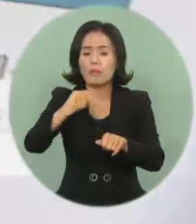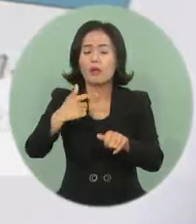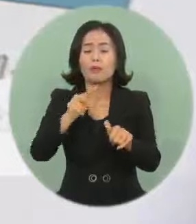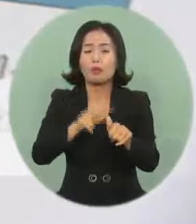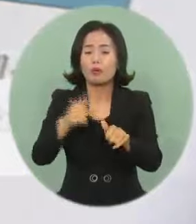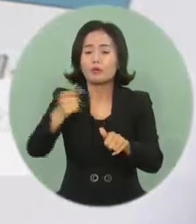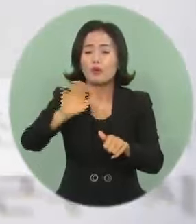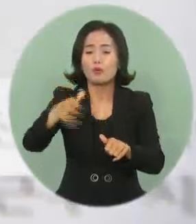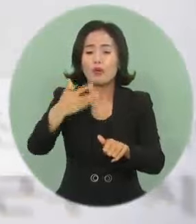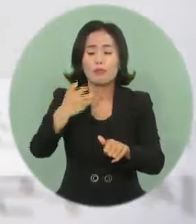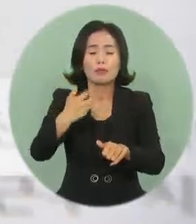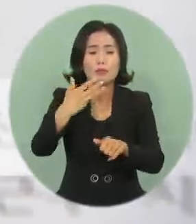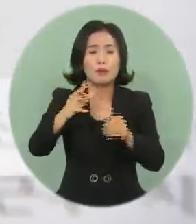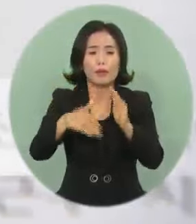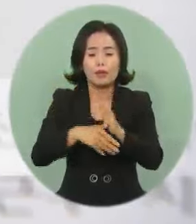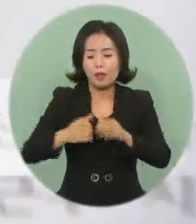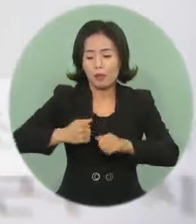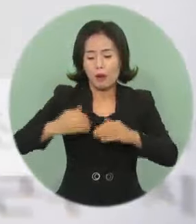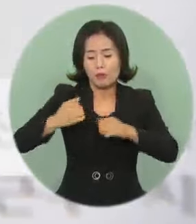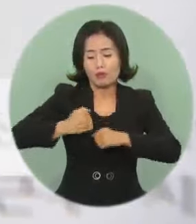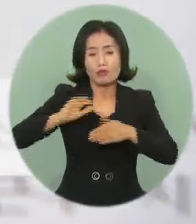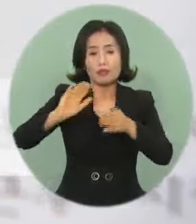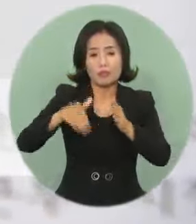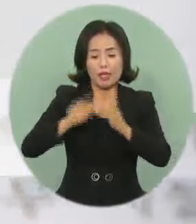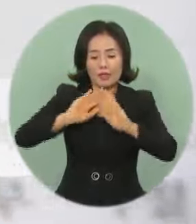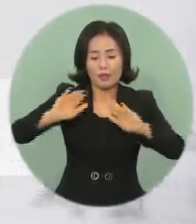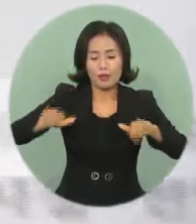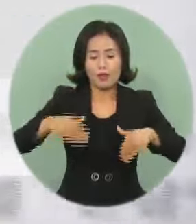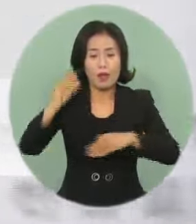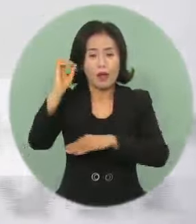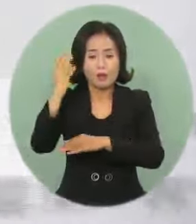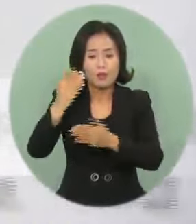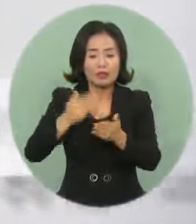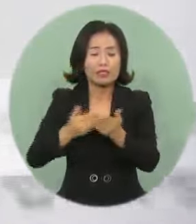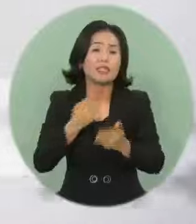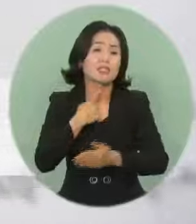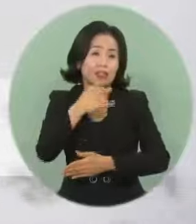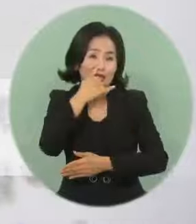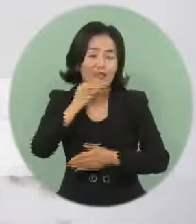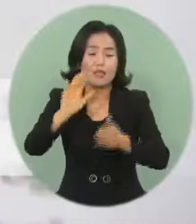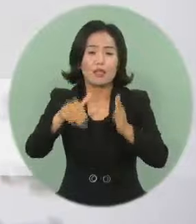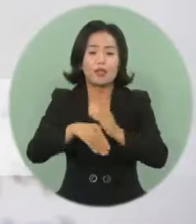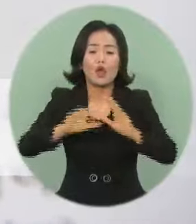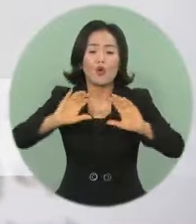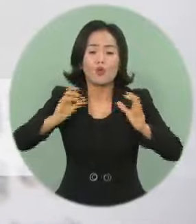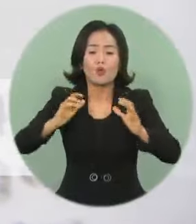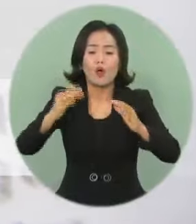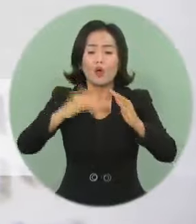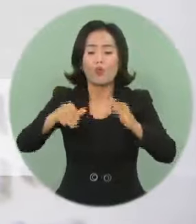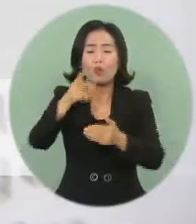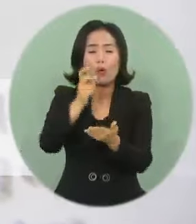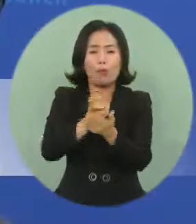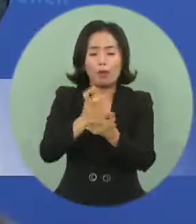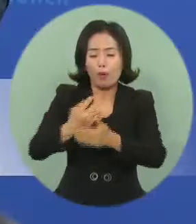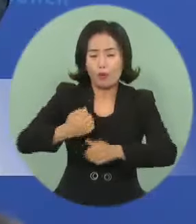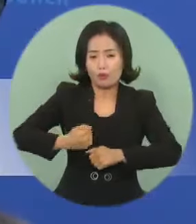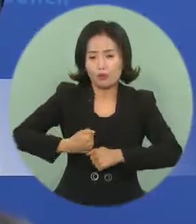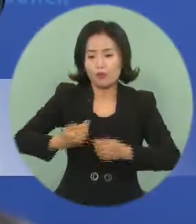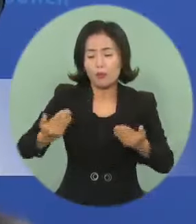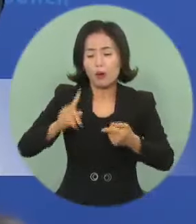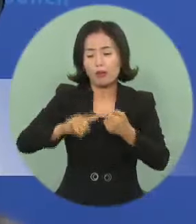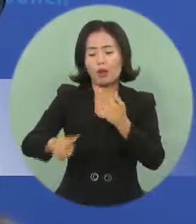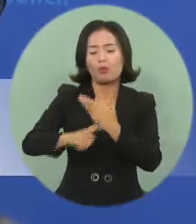후보는 1988년 방위병 복무 중 전남일보에서 근무했는데 이는 국가공무원법과 군인복무규율